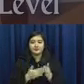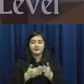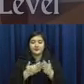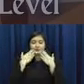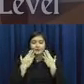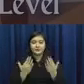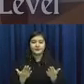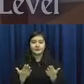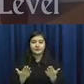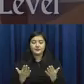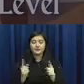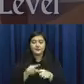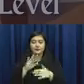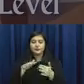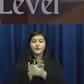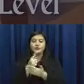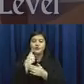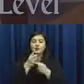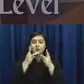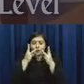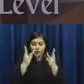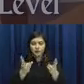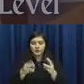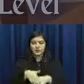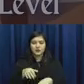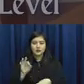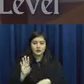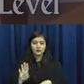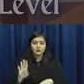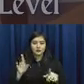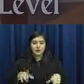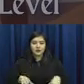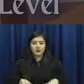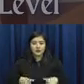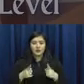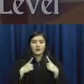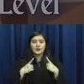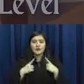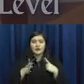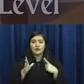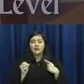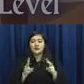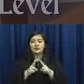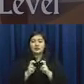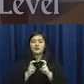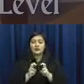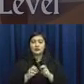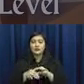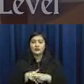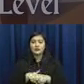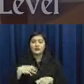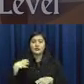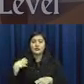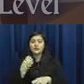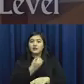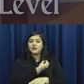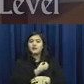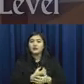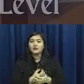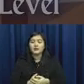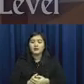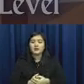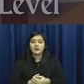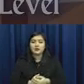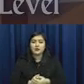maraming salamat sa lahat na sumubaybay sa Facebook Live, via Facebook Live, and even sa ating pong